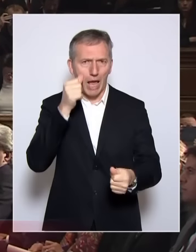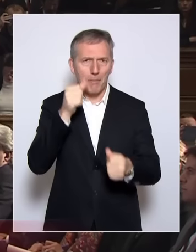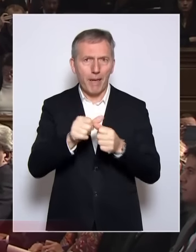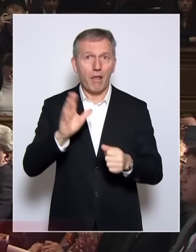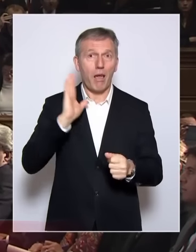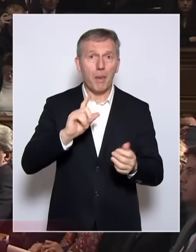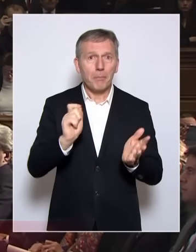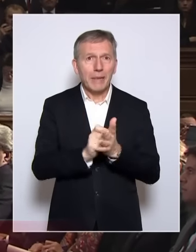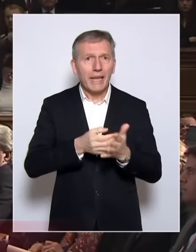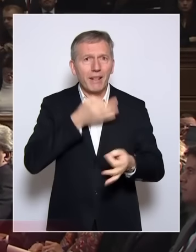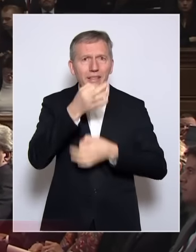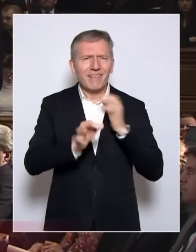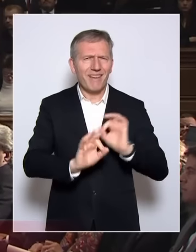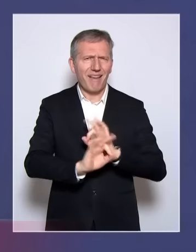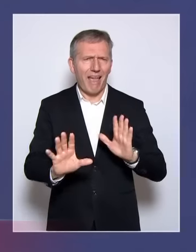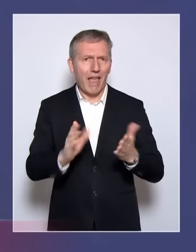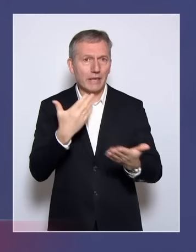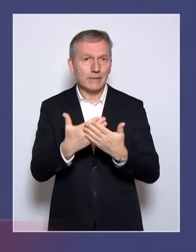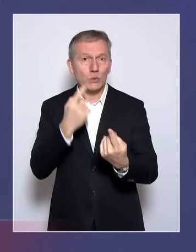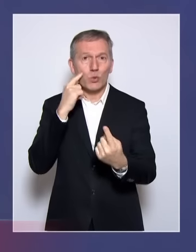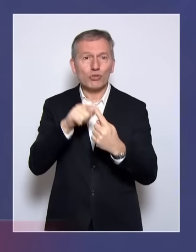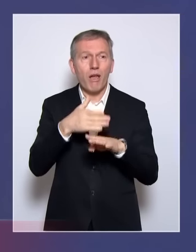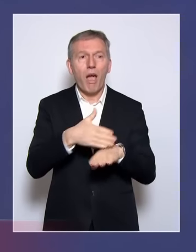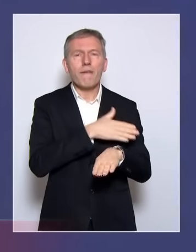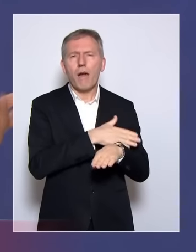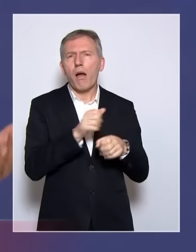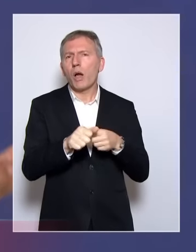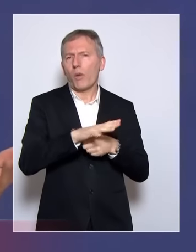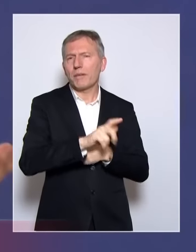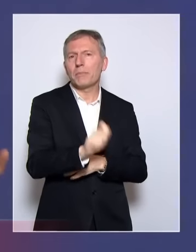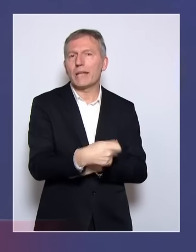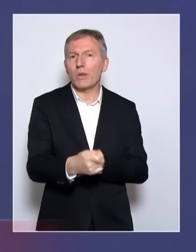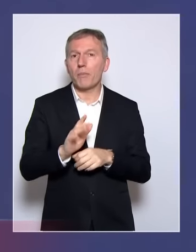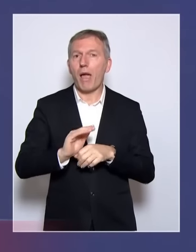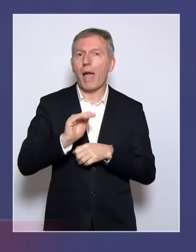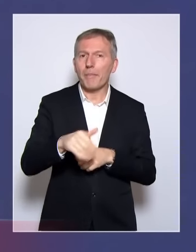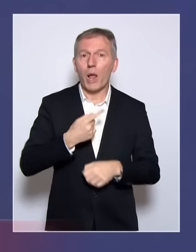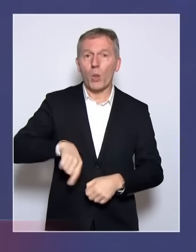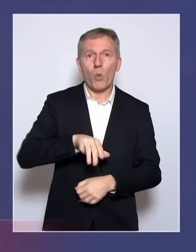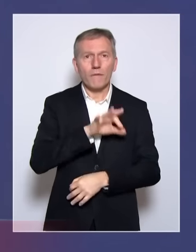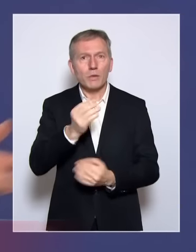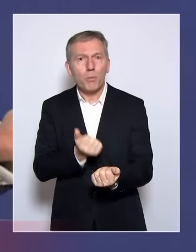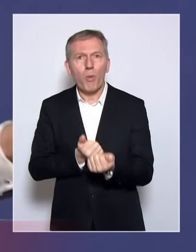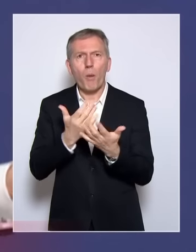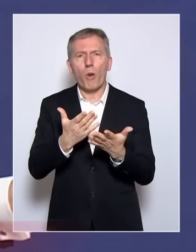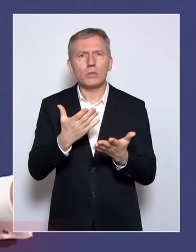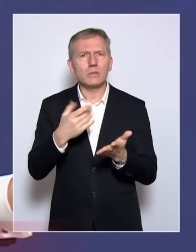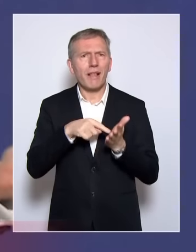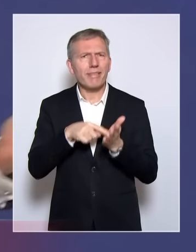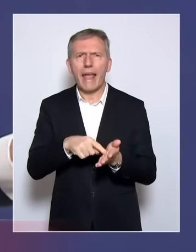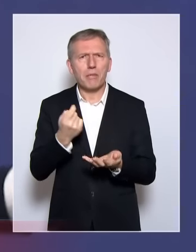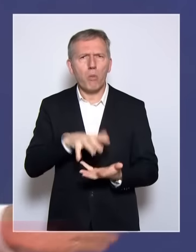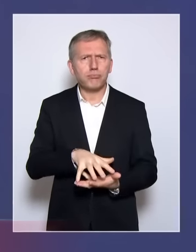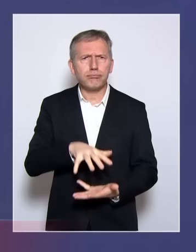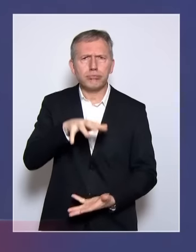sur ce sujet, évidemment, avant que la pandémie n'arrive, mais lorsque nous proposions, nous Français, une capacité d'endettement commun, on disait là